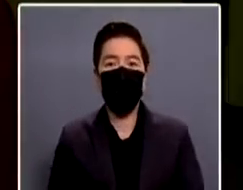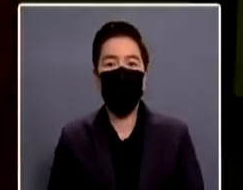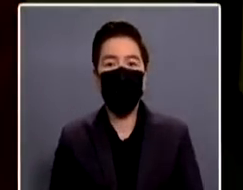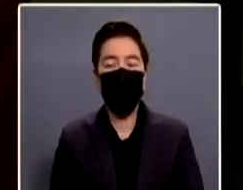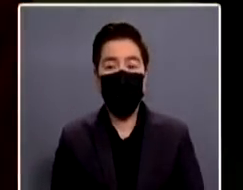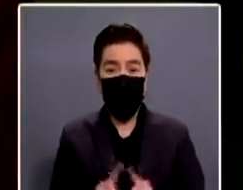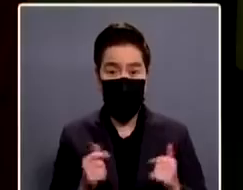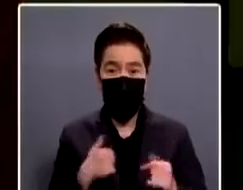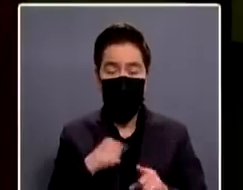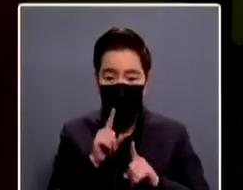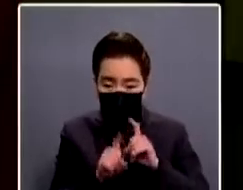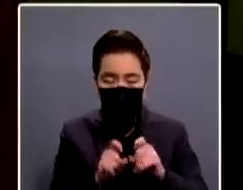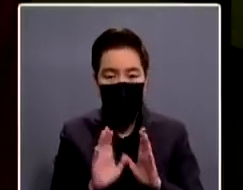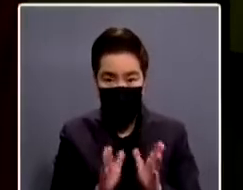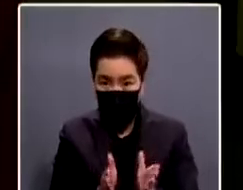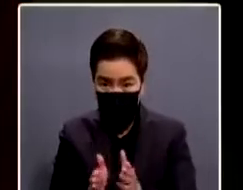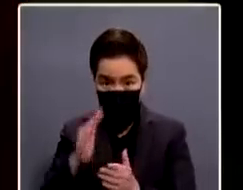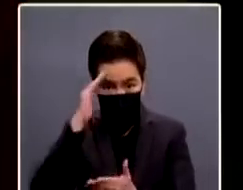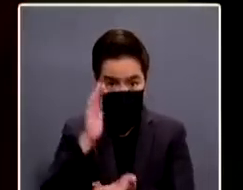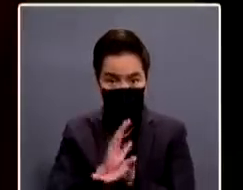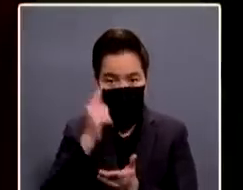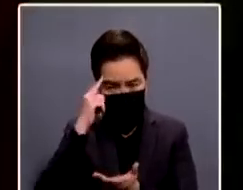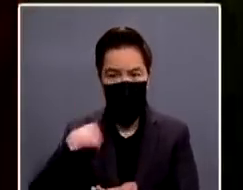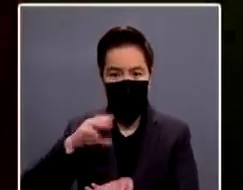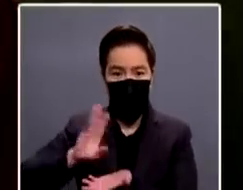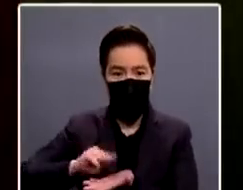ข้าใจว่าตอนนี้สอบปากคำก็ว่าไปส่วนหนึ่งแต่ตำรวจเองน่าจะมี